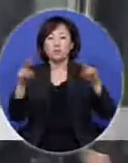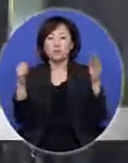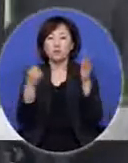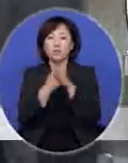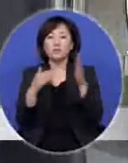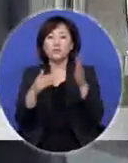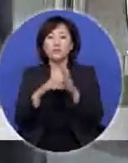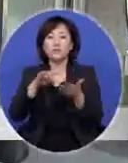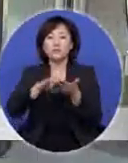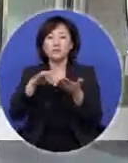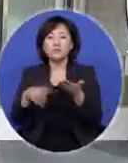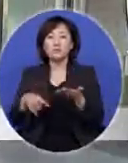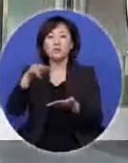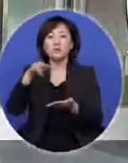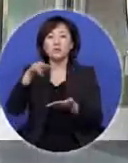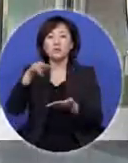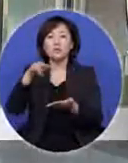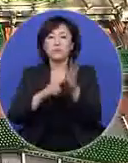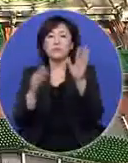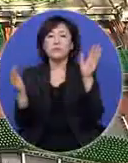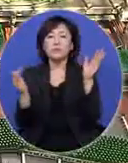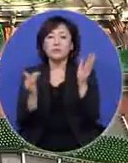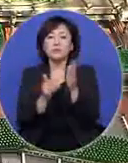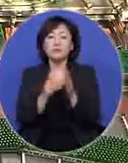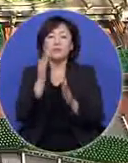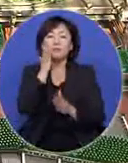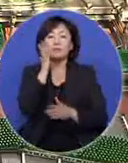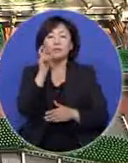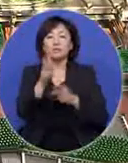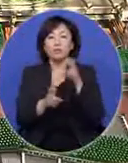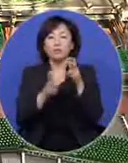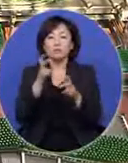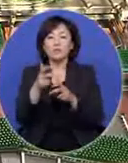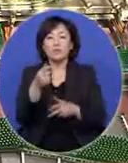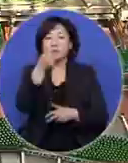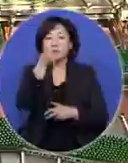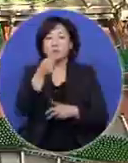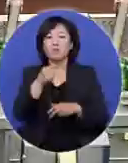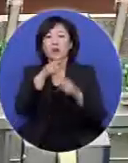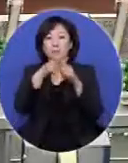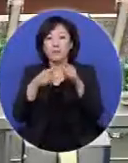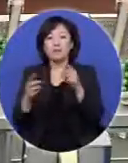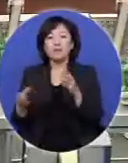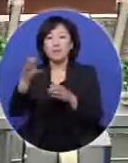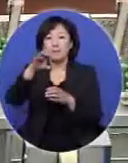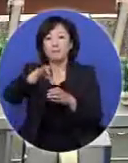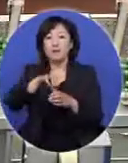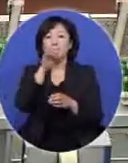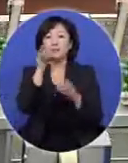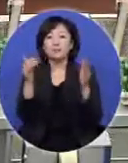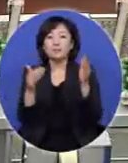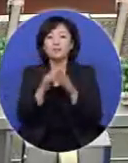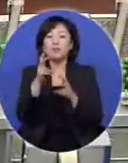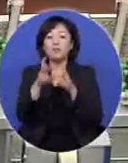게 세무서 측의 설명입니다. 울산 공장이 술을 병에 담기만 하는 주임